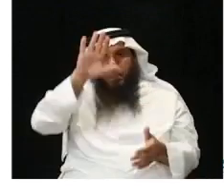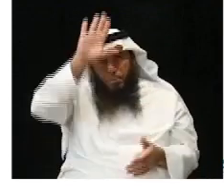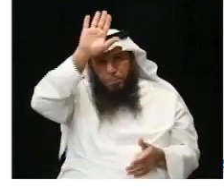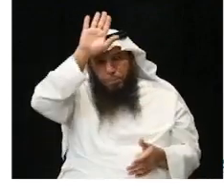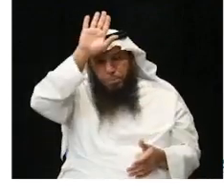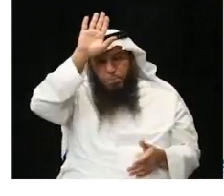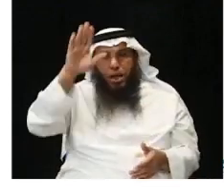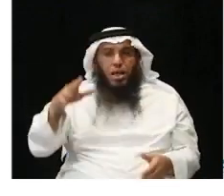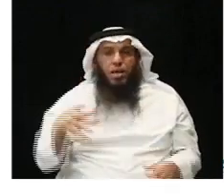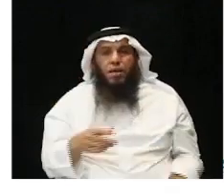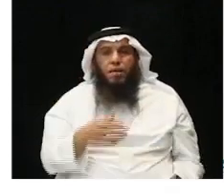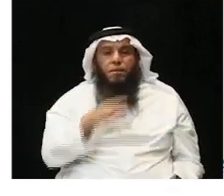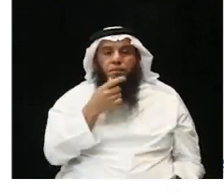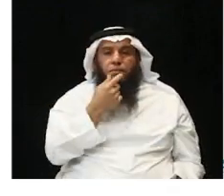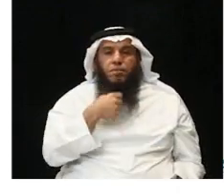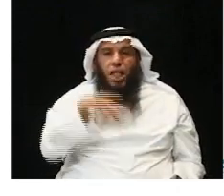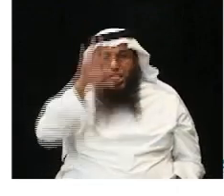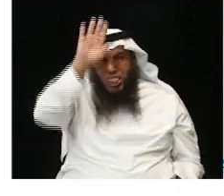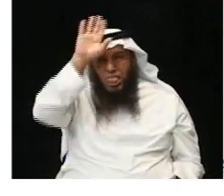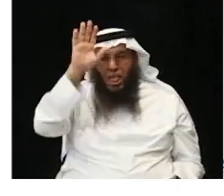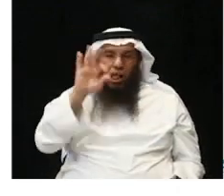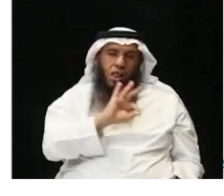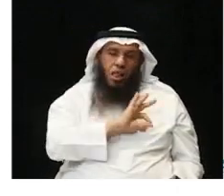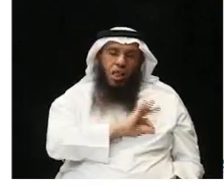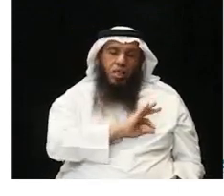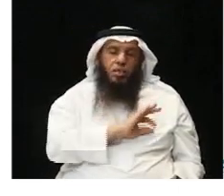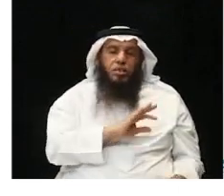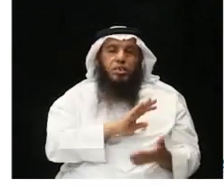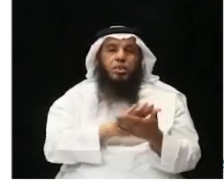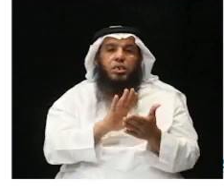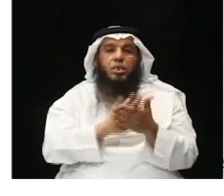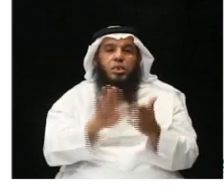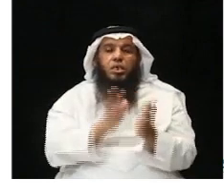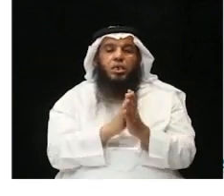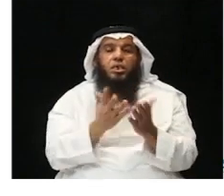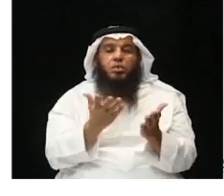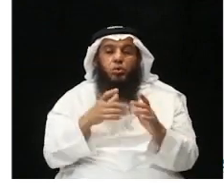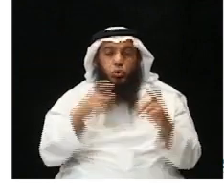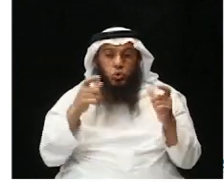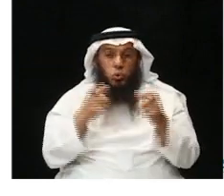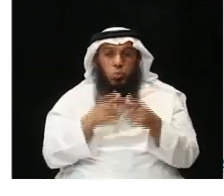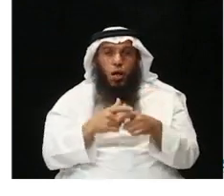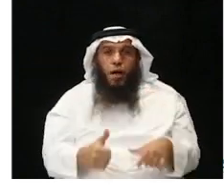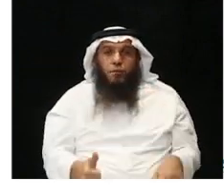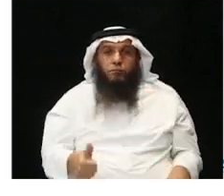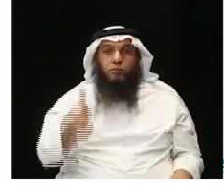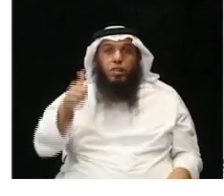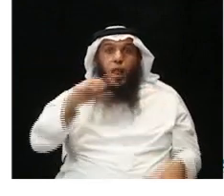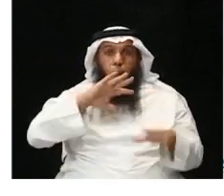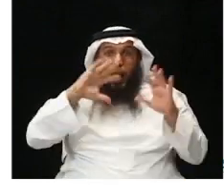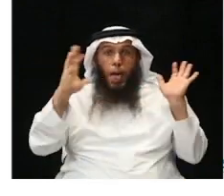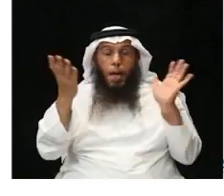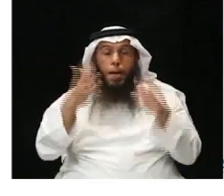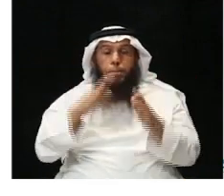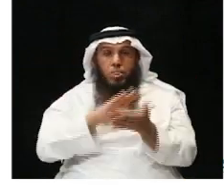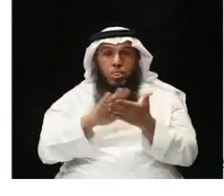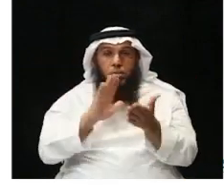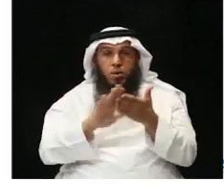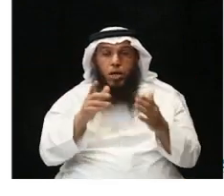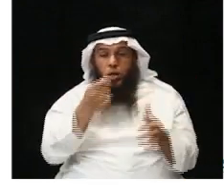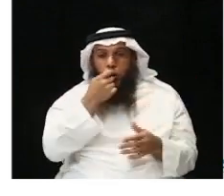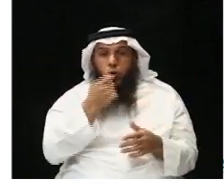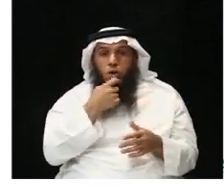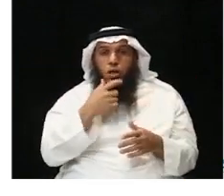مجمع الملك فهد لطباعة المصحف الشريف، ويعتبر هذا المجمع أفضل مجمع على مستوى العالم في طباعة